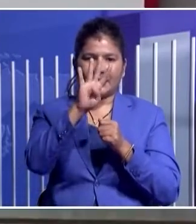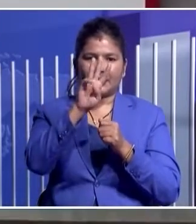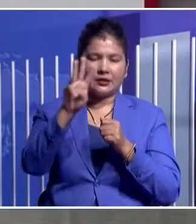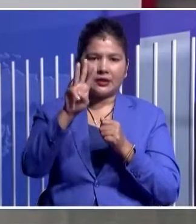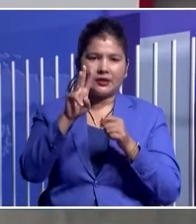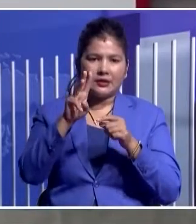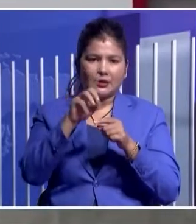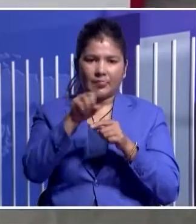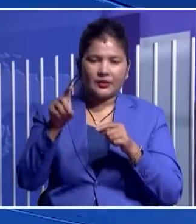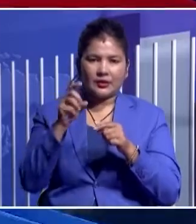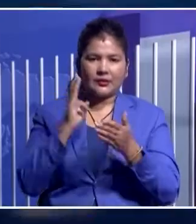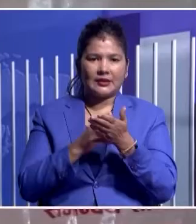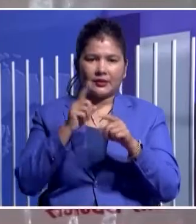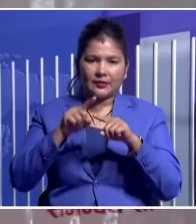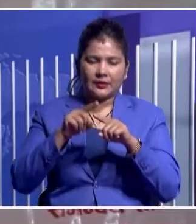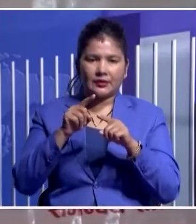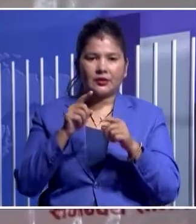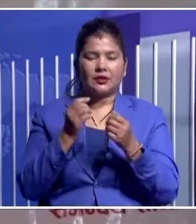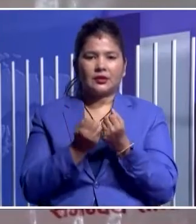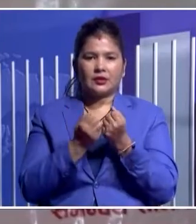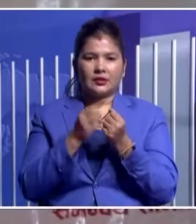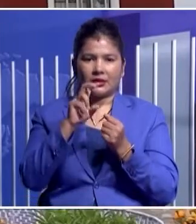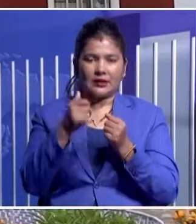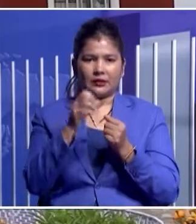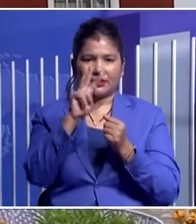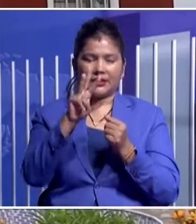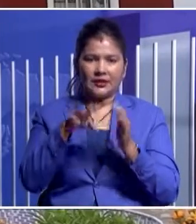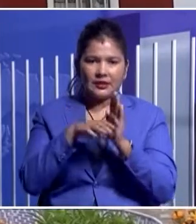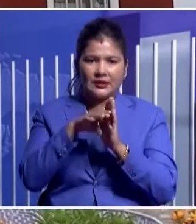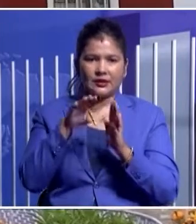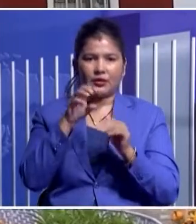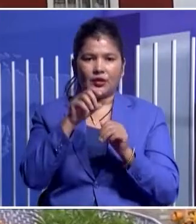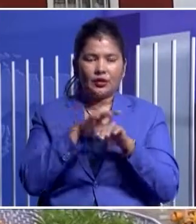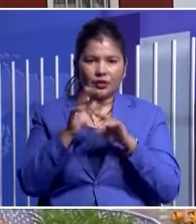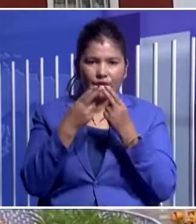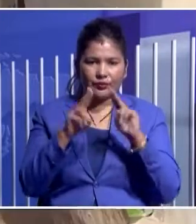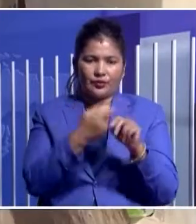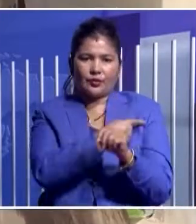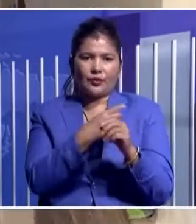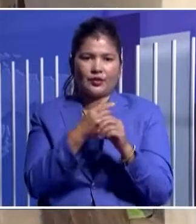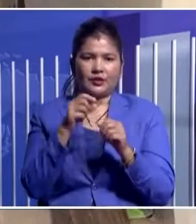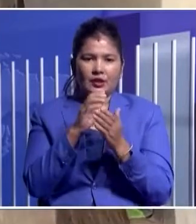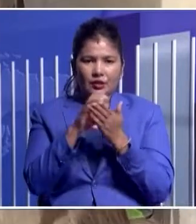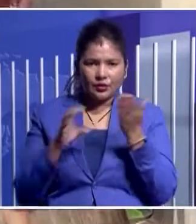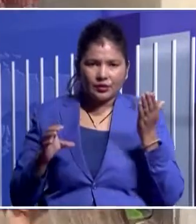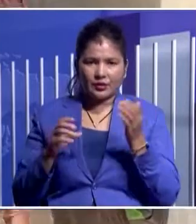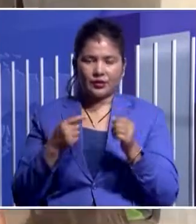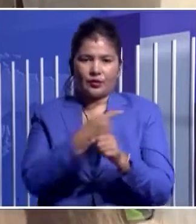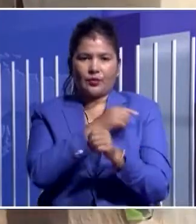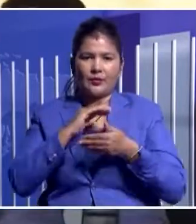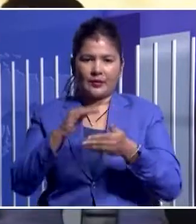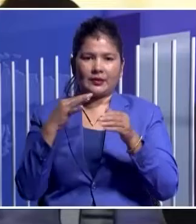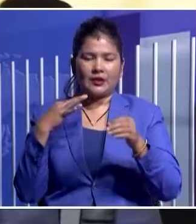43% मात्रै बजेट खर्च। दाङका 3 स्थानीय तह पूर्ण खोप सुनिश्चित, पालिकाको रूपमा सूचीकृत, खोप अभियानमा बालबालिकालाई